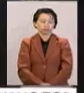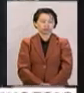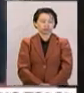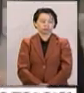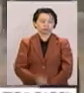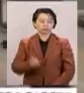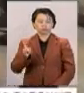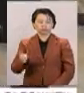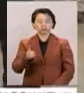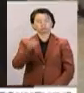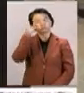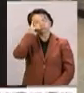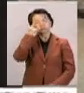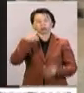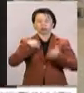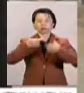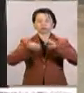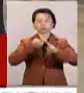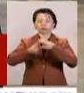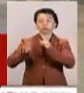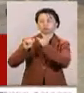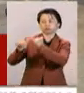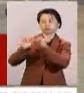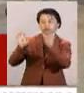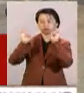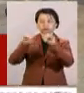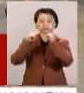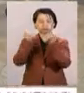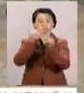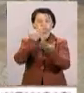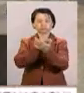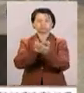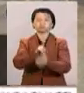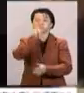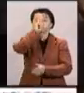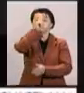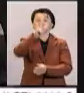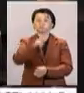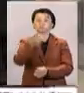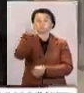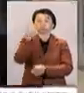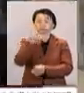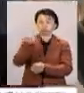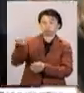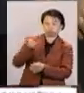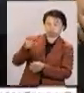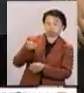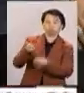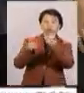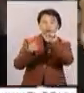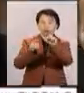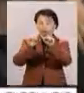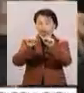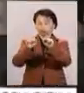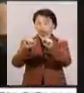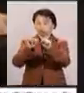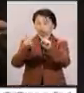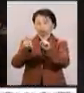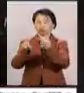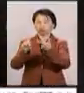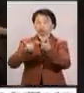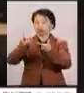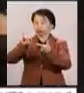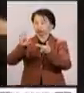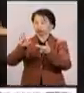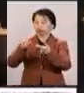Itu menganggap dia mempunyai rakan sepasukan yang sempurna walaupun hakikatnya dua daripada mereka, Estiva Sanggari dan Aifa